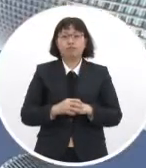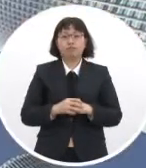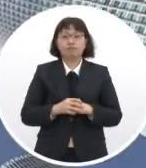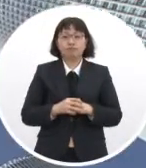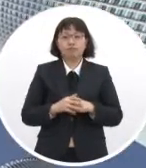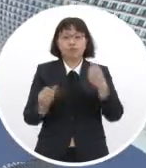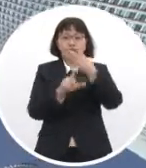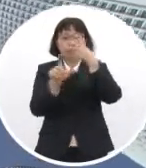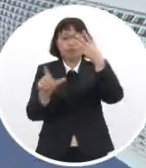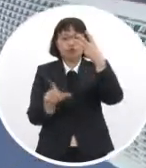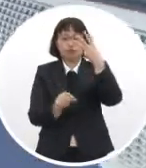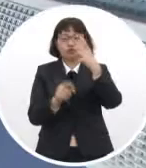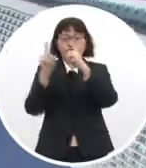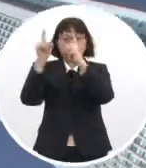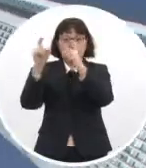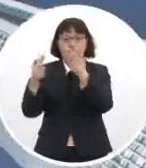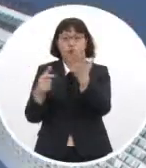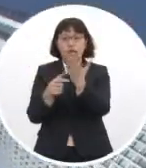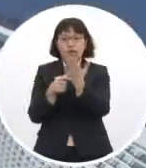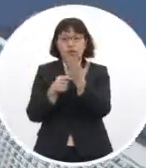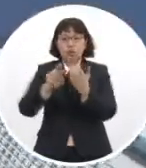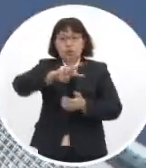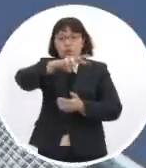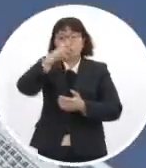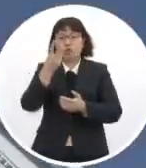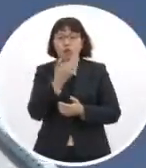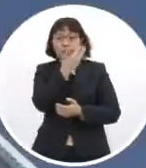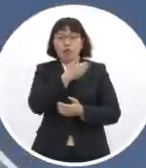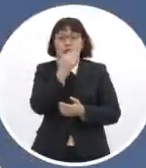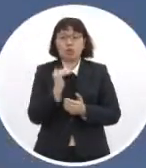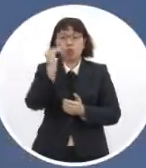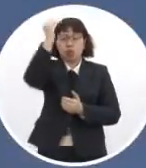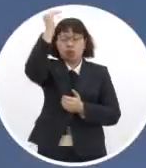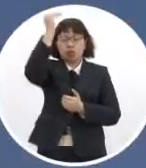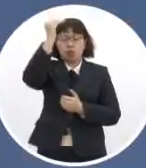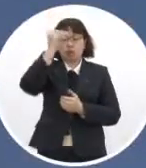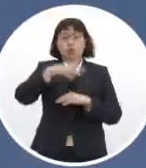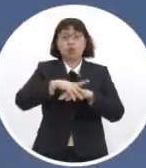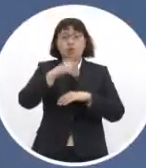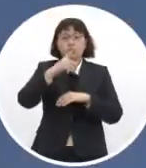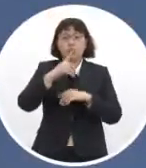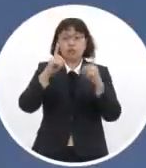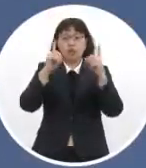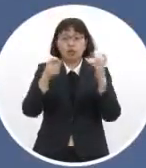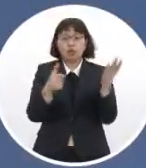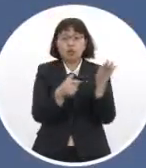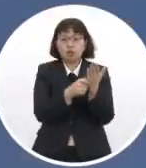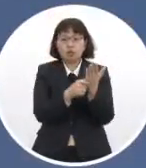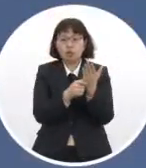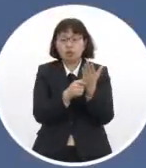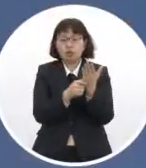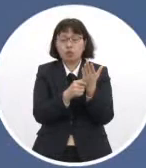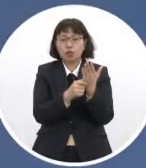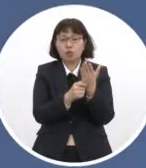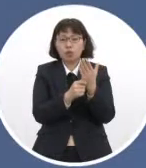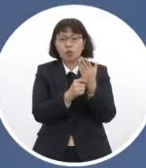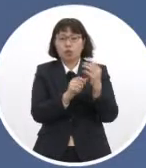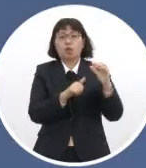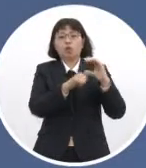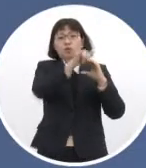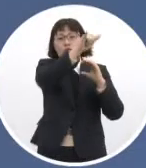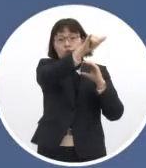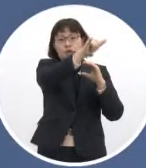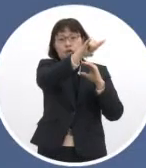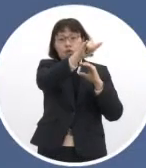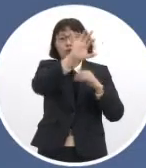3月には名古屋駅の乗り換え利便性の向上をはじめ、名古屋駅と中部国際空港や